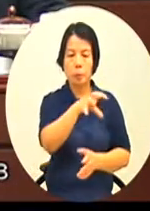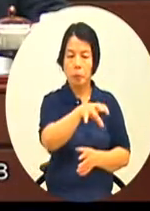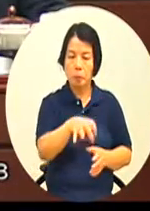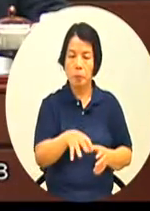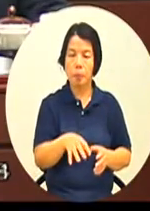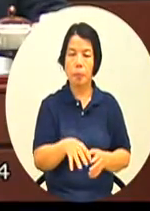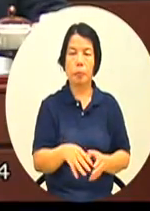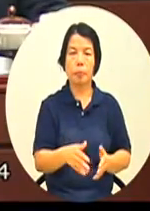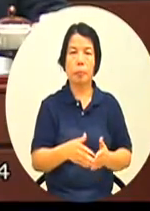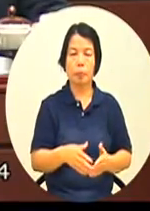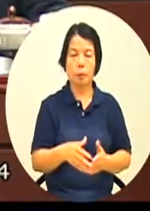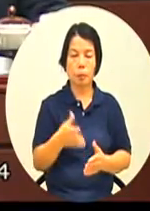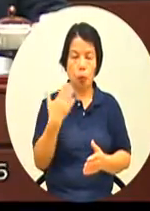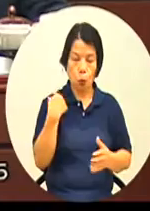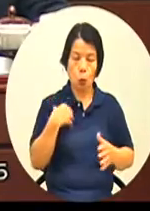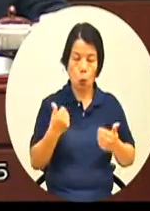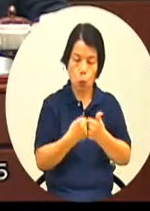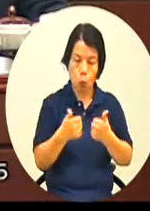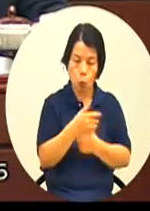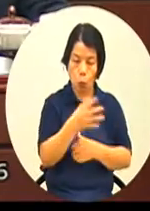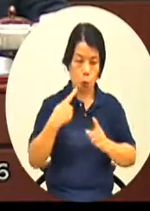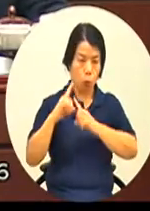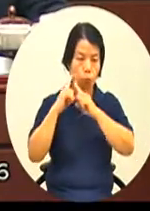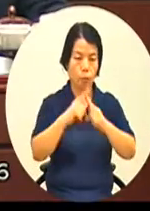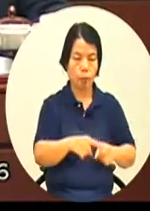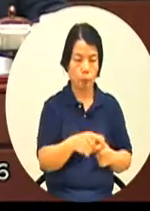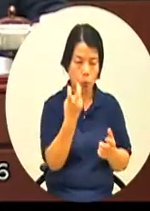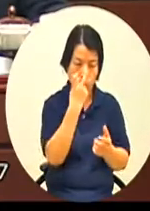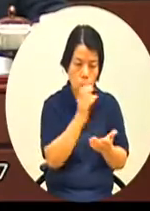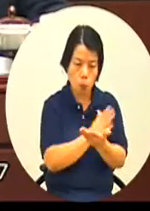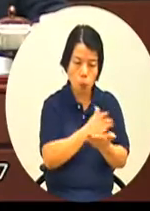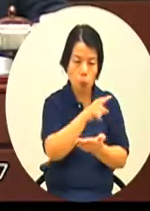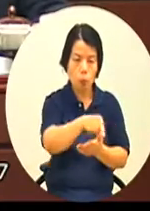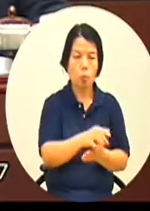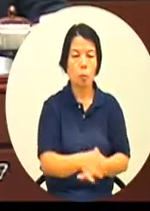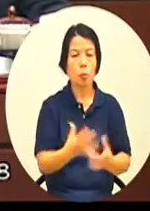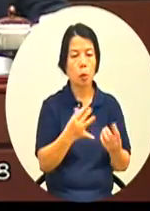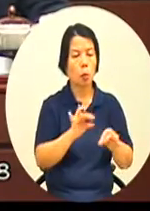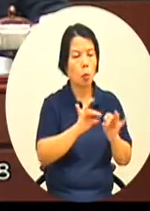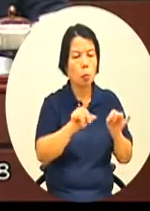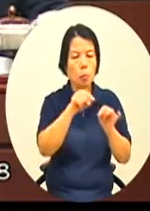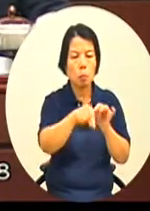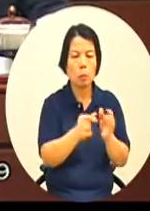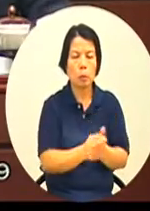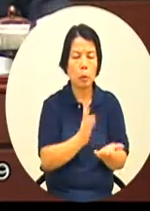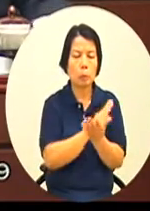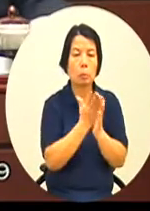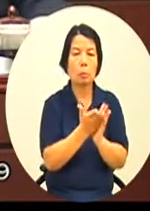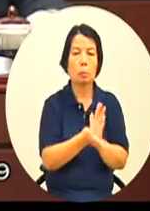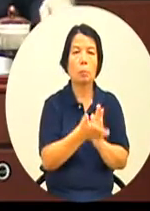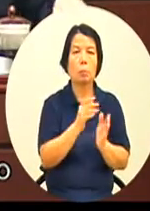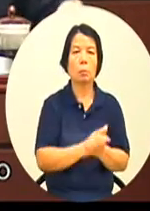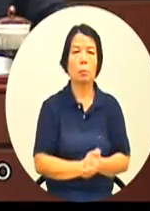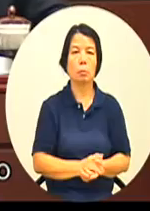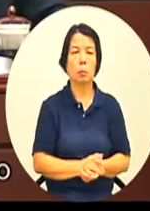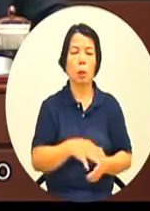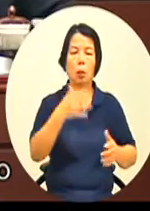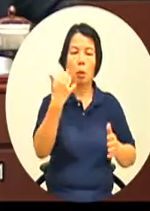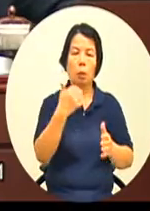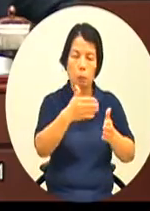那两块地都曾经跟议员去进行会勘过，但是那个土地的部分还有土地的项目跟那个部分都